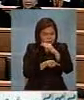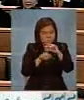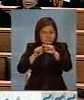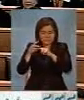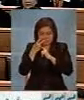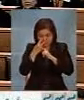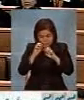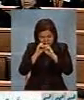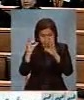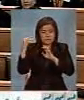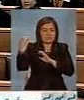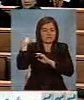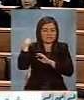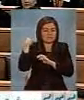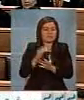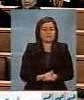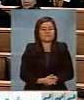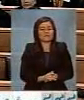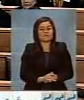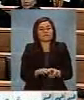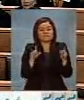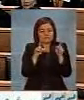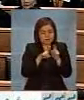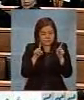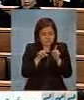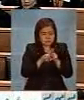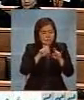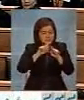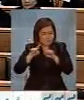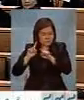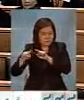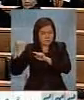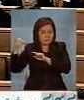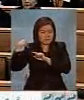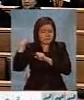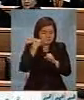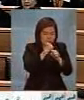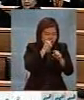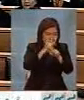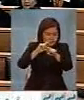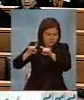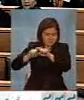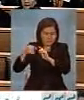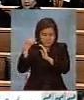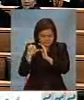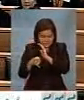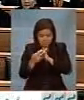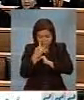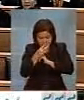ม่มิดอาชญากรมักทิ้งหลักฐานการทำอาชญากรรม